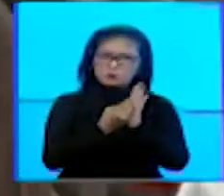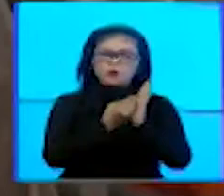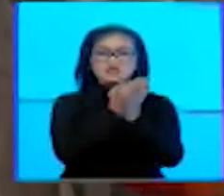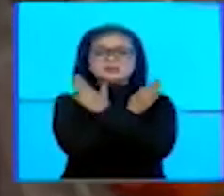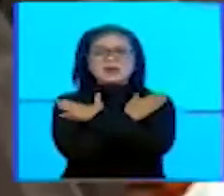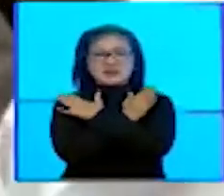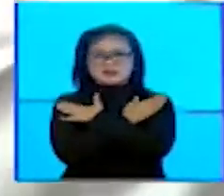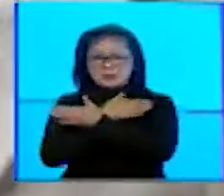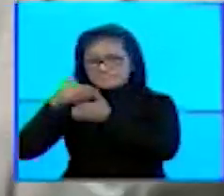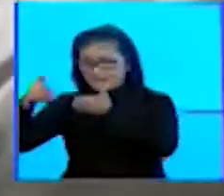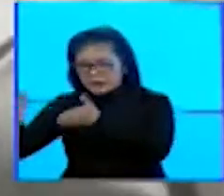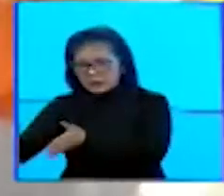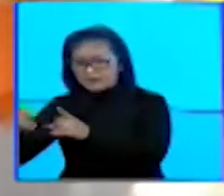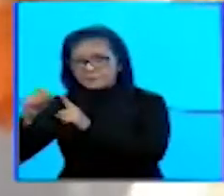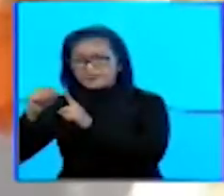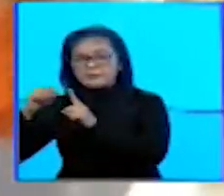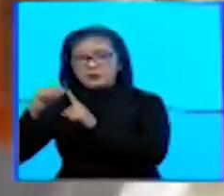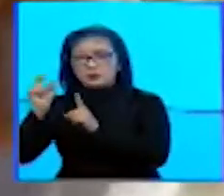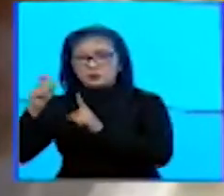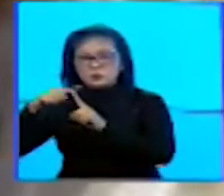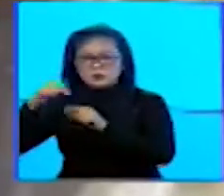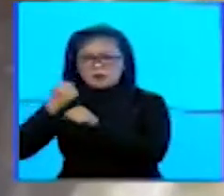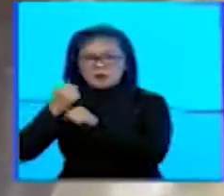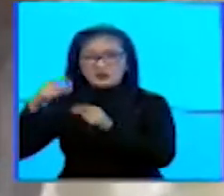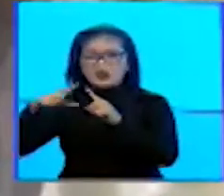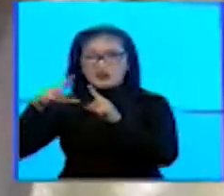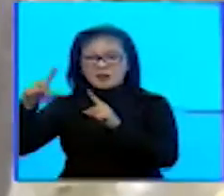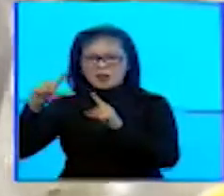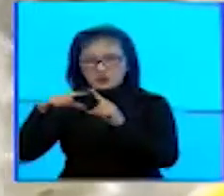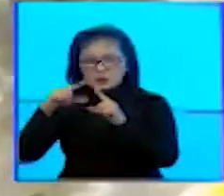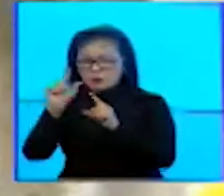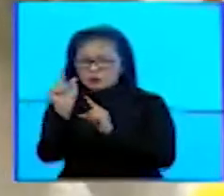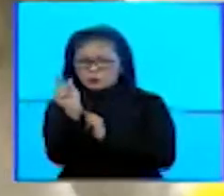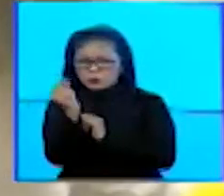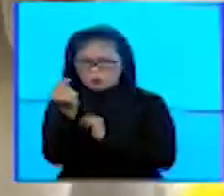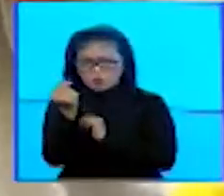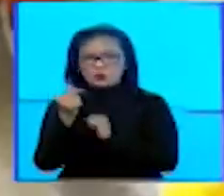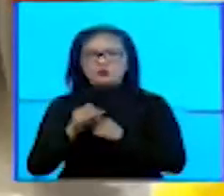dimakamkan ke TPU Tegal Alur. Dari Jakarta, Rani Sanjaya melaporkan.